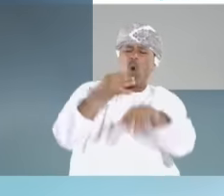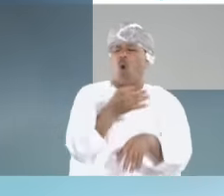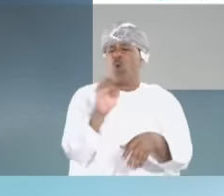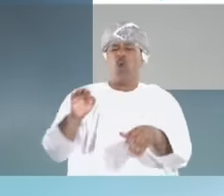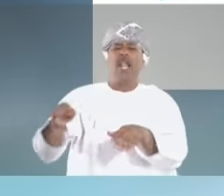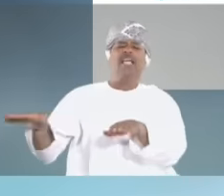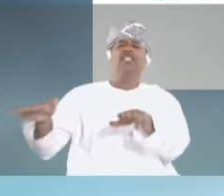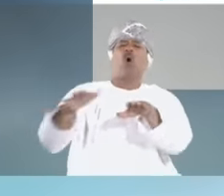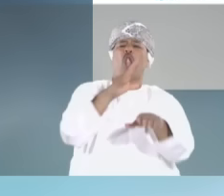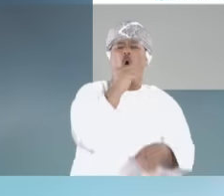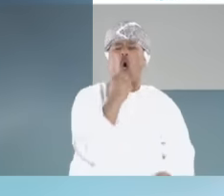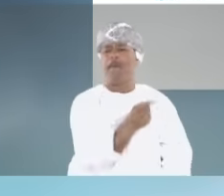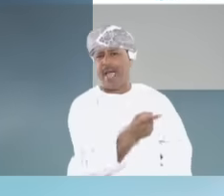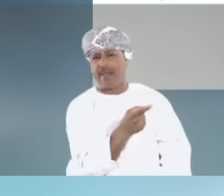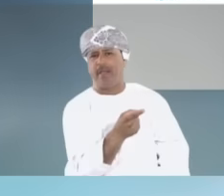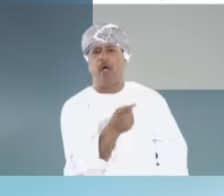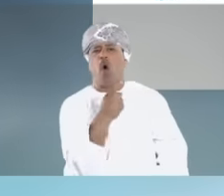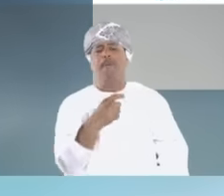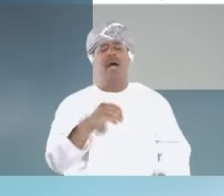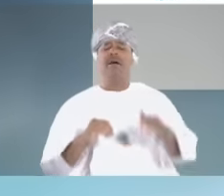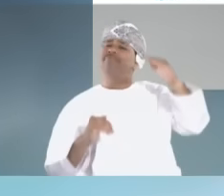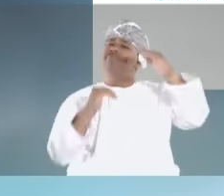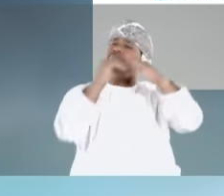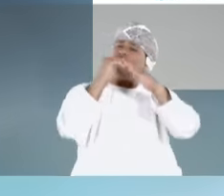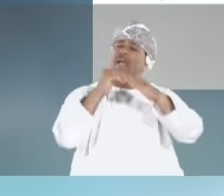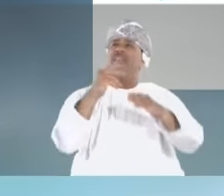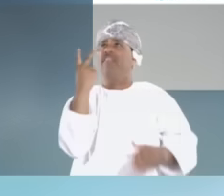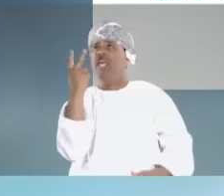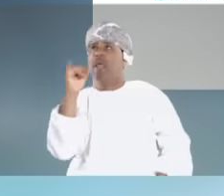سواحل السلطنة، ويتراوح أقصى ارتفاعا له من